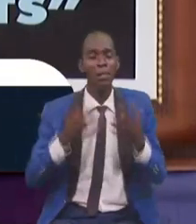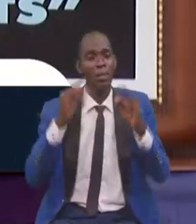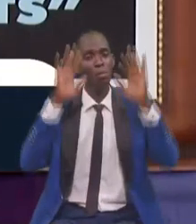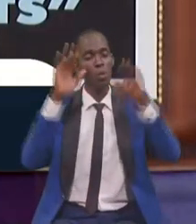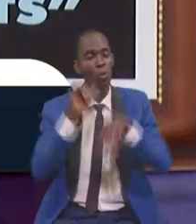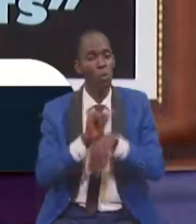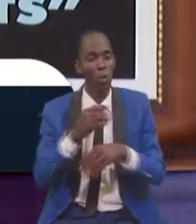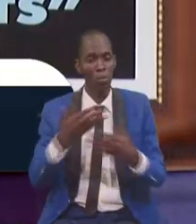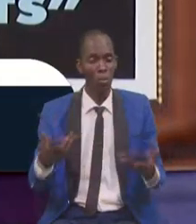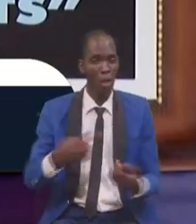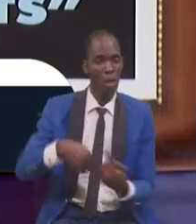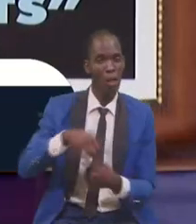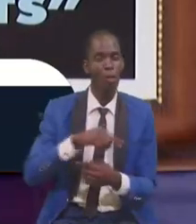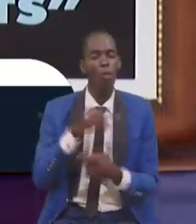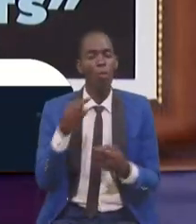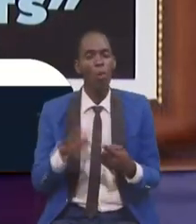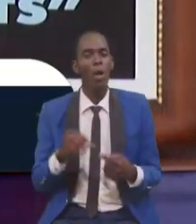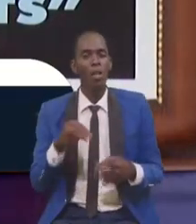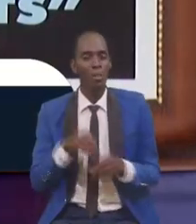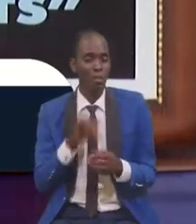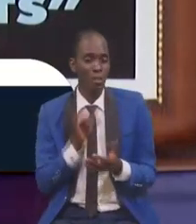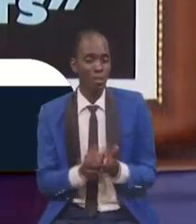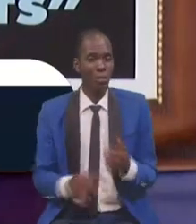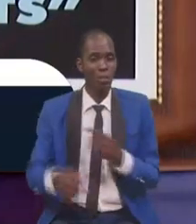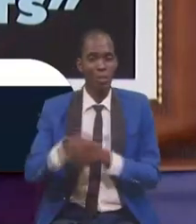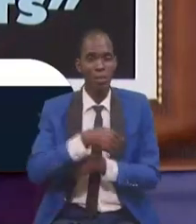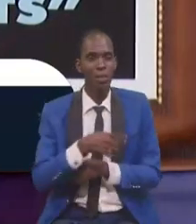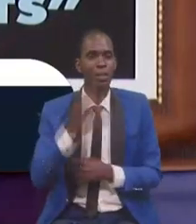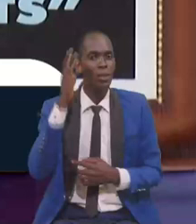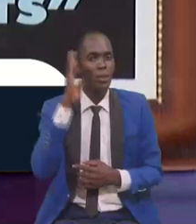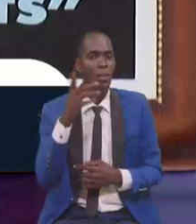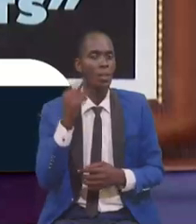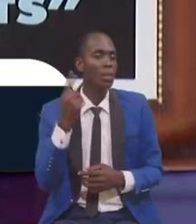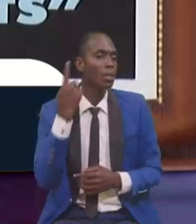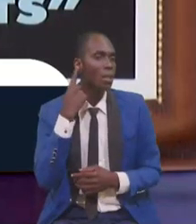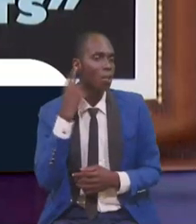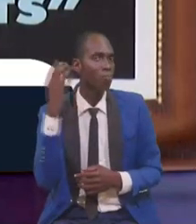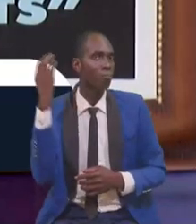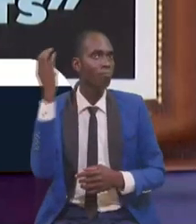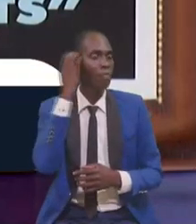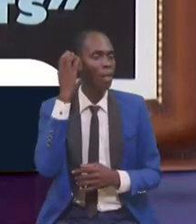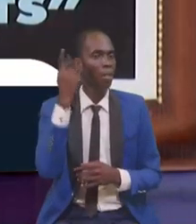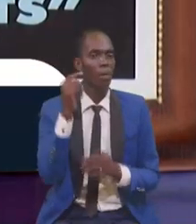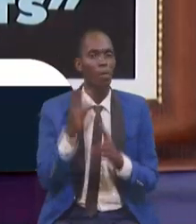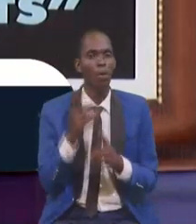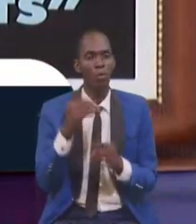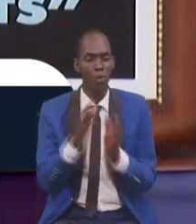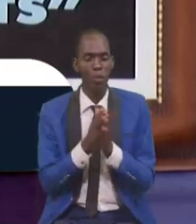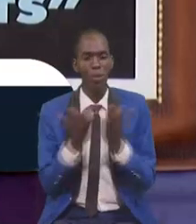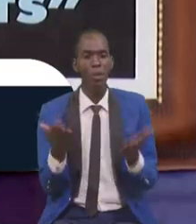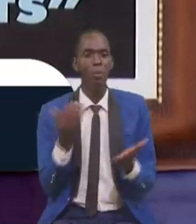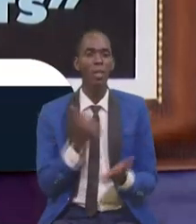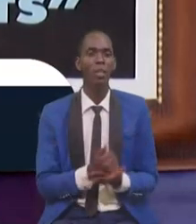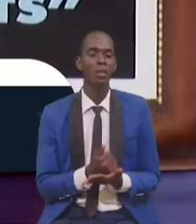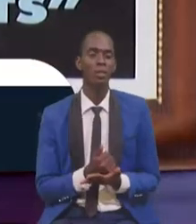les prodiges, les miracles, en ce jour-là, lorsque j'enverrai mon fils unique, en ce jour-là, les sourds entendront